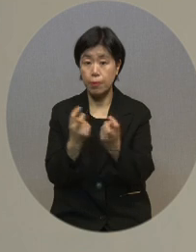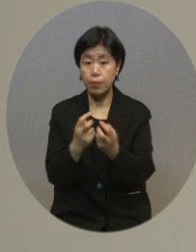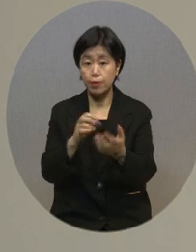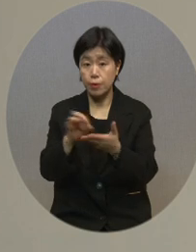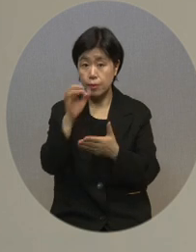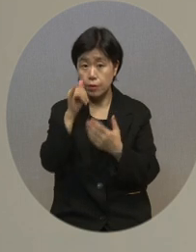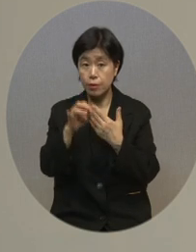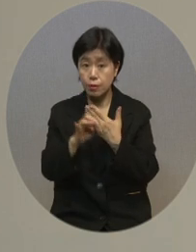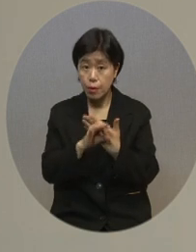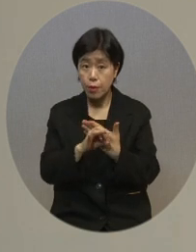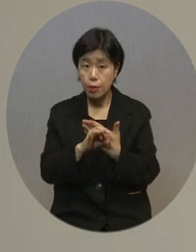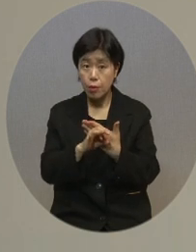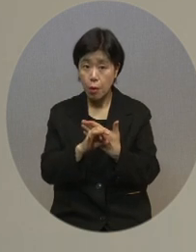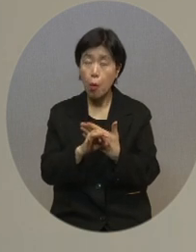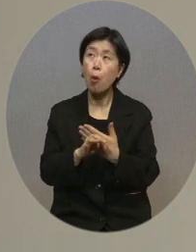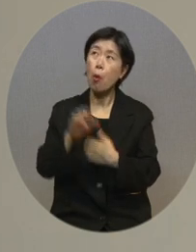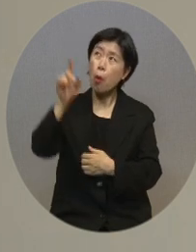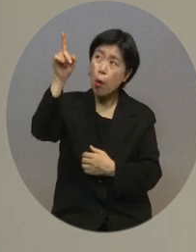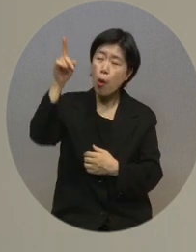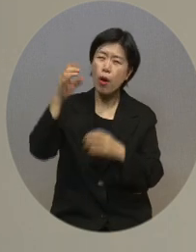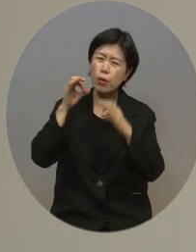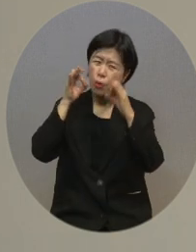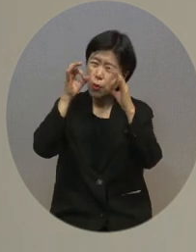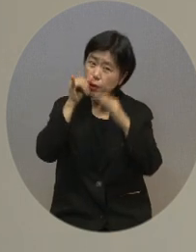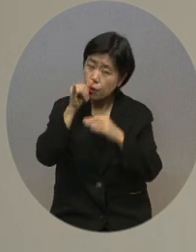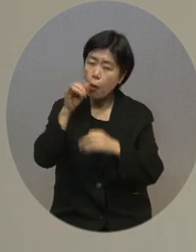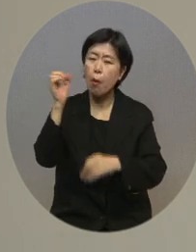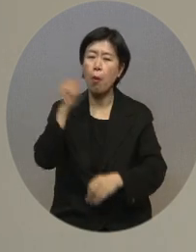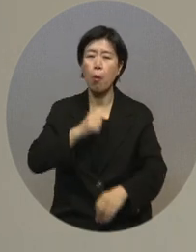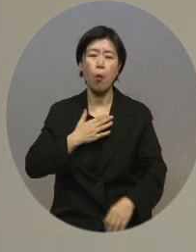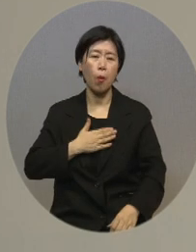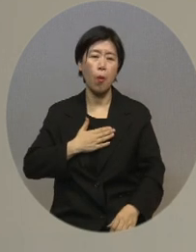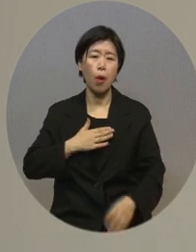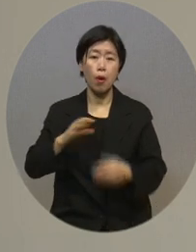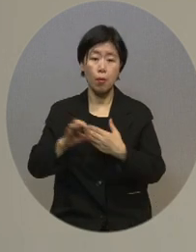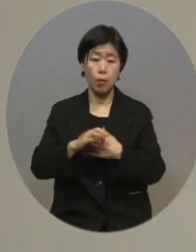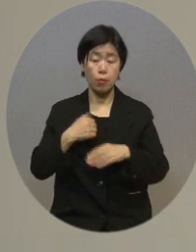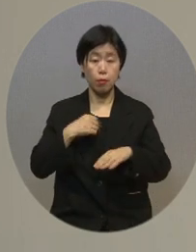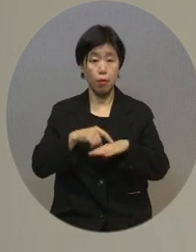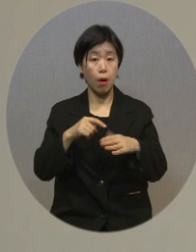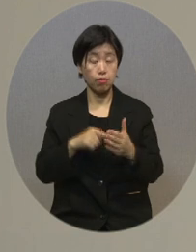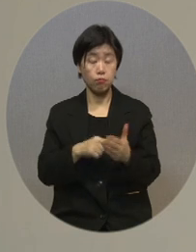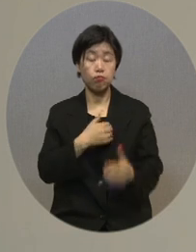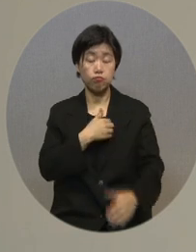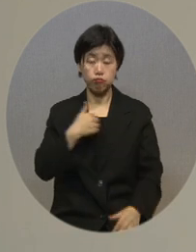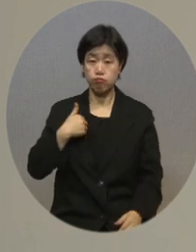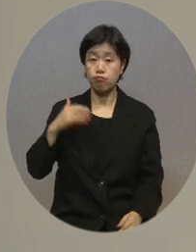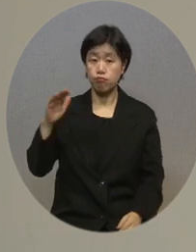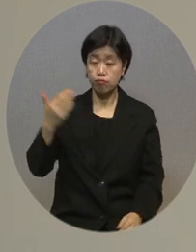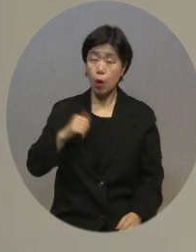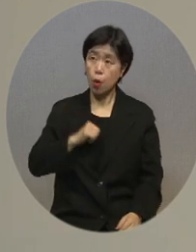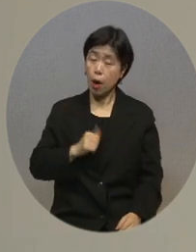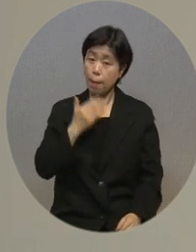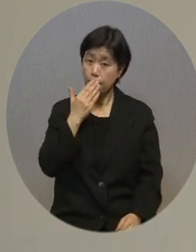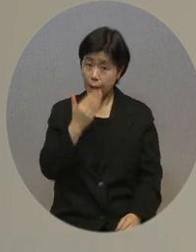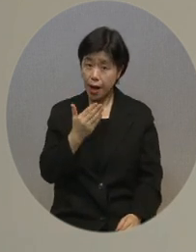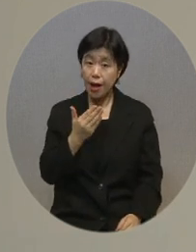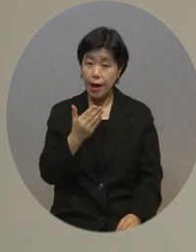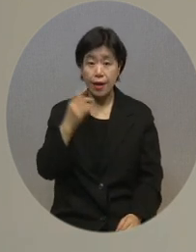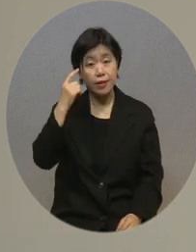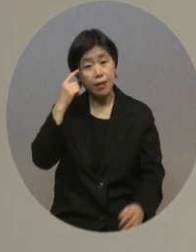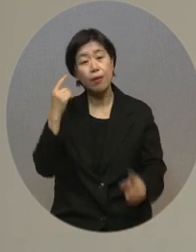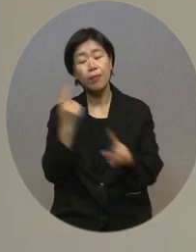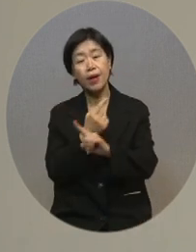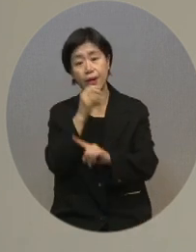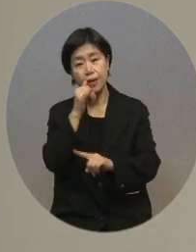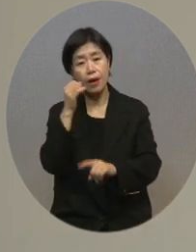점차 이제 생각의 폭이 좁아지고 또 내가 오케이 내가 그 정도까지는 참을게 하고 이제